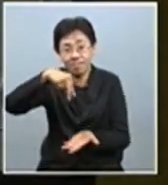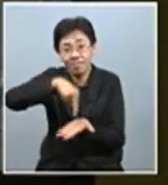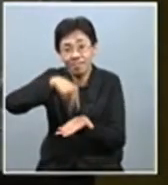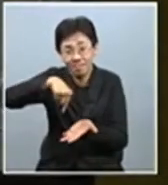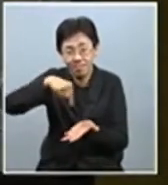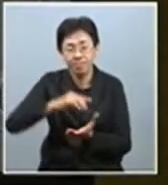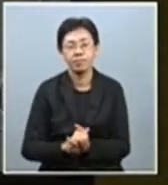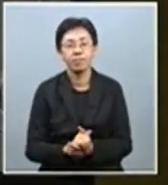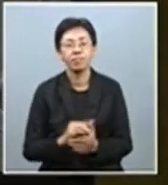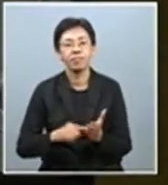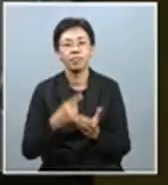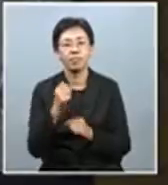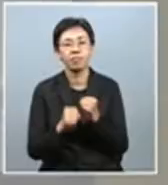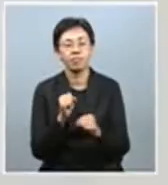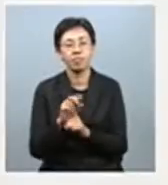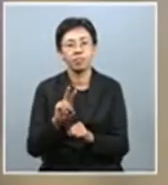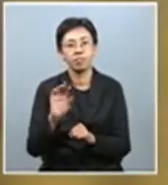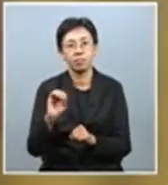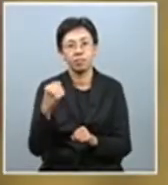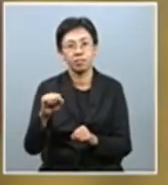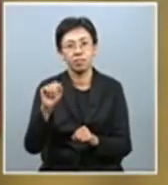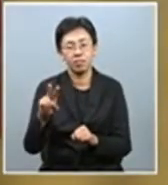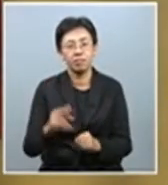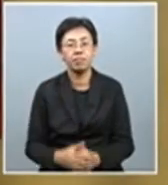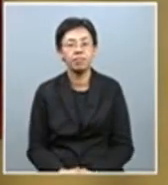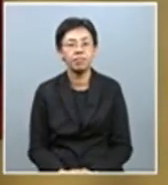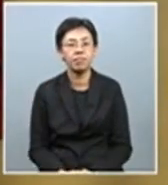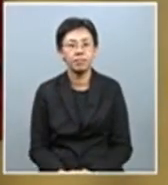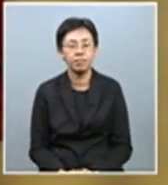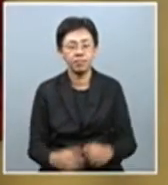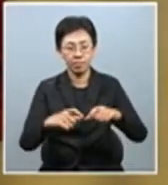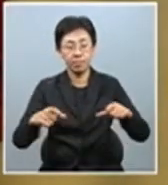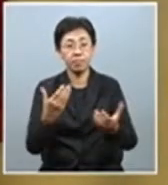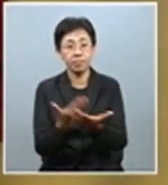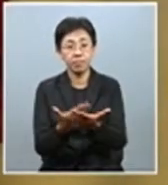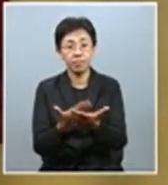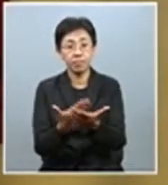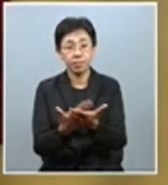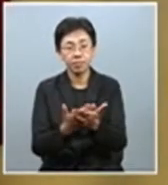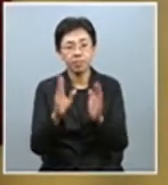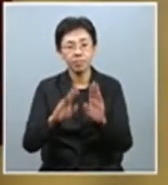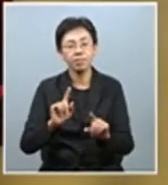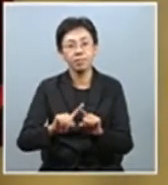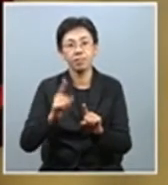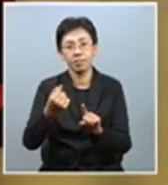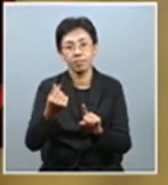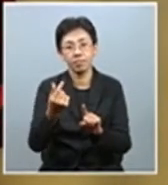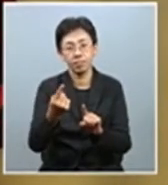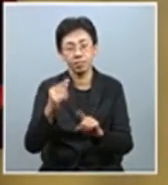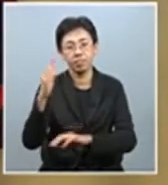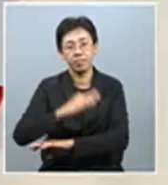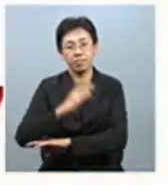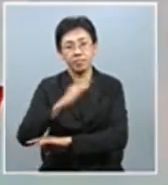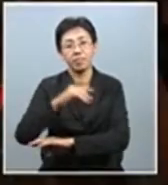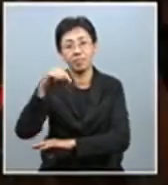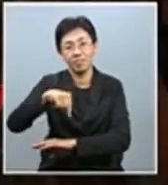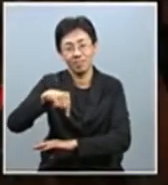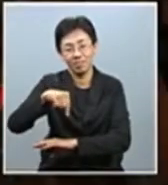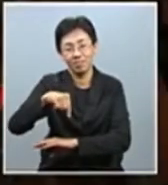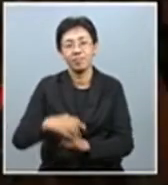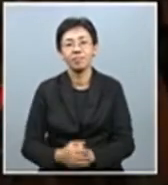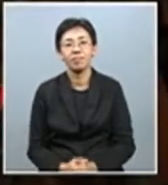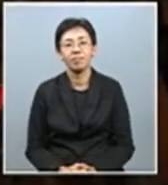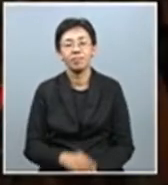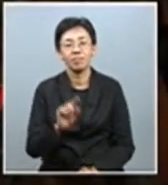ในปี2512นะคะแล้วก็ธนบัตรแบบที่11ค่ะเป็นธนบัตรที่พิมพ์ที่โรงพิมพ์ธนบัตรแห่ง